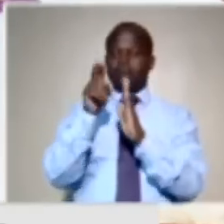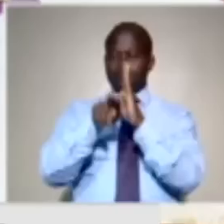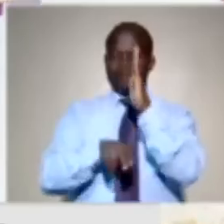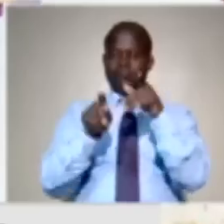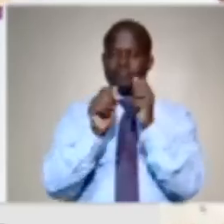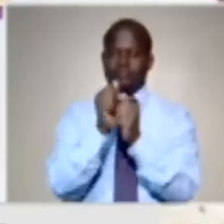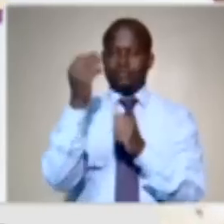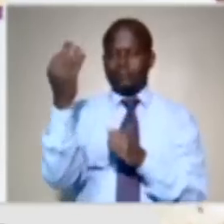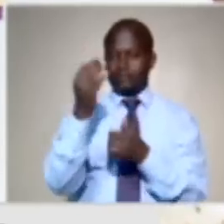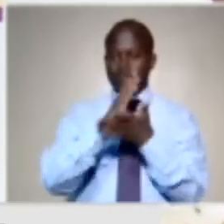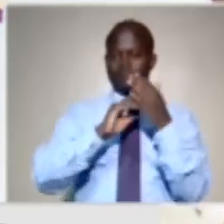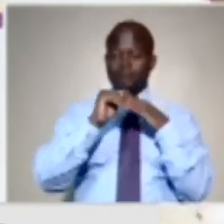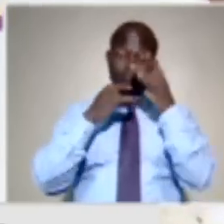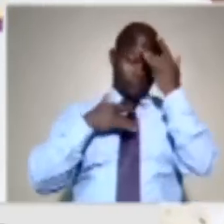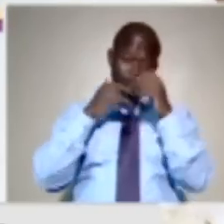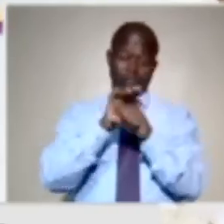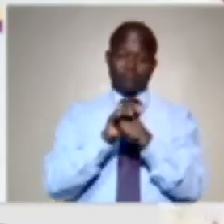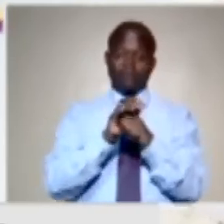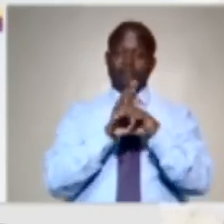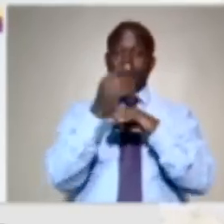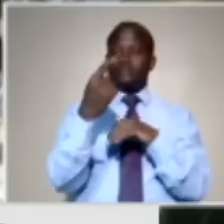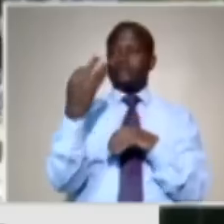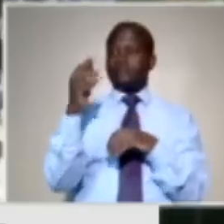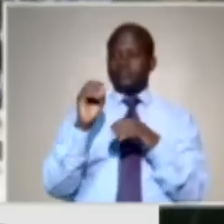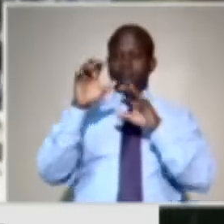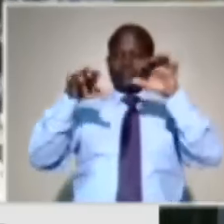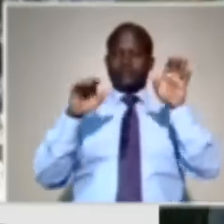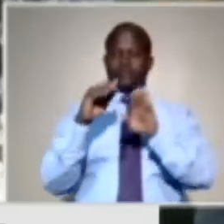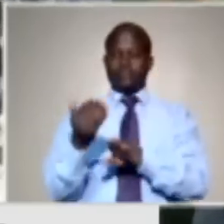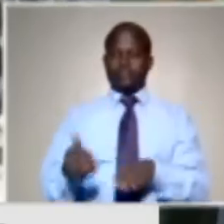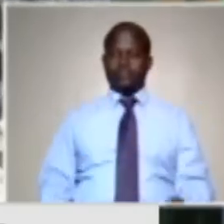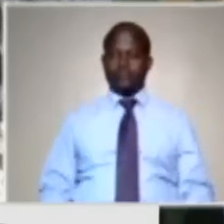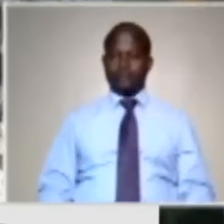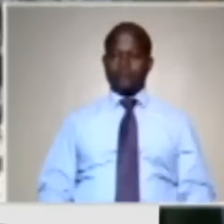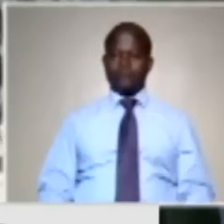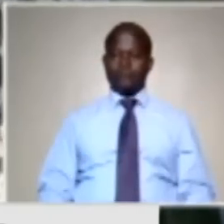13 bamwe mu barenga 130 bahitanwe n'ibiza hirya no hino mu gihugu